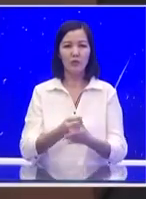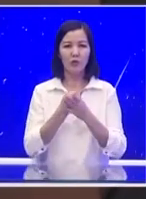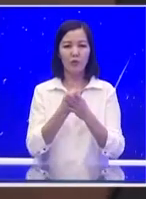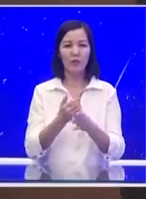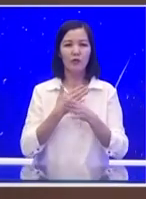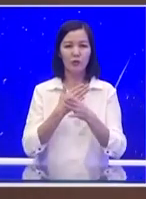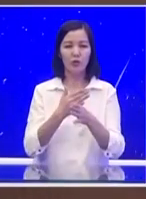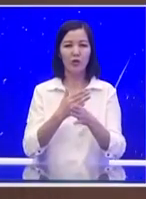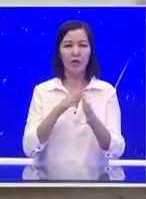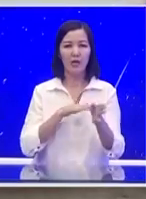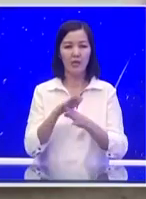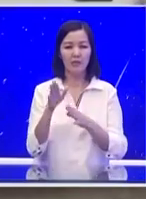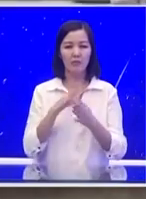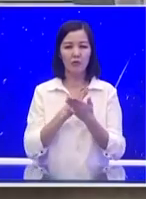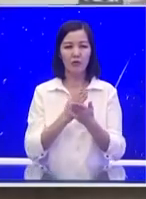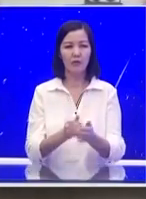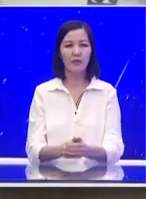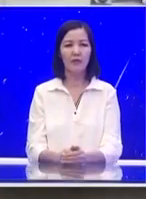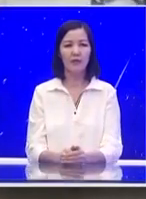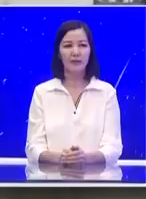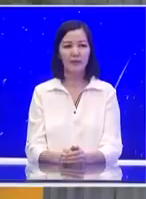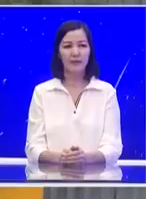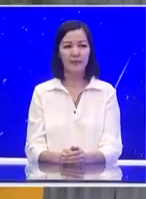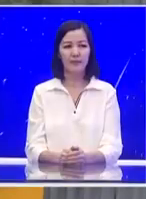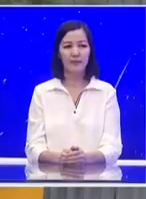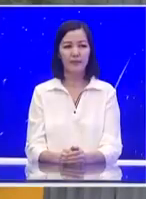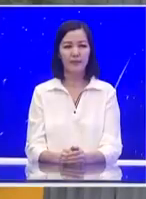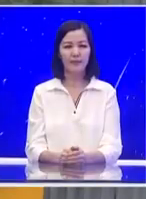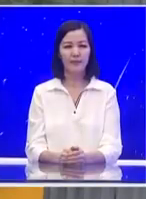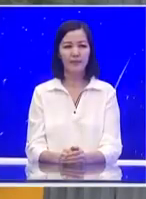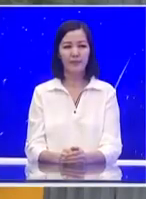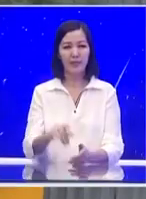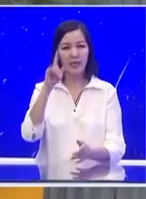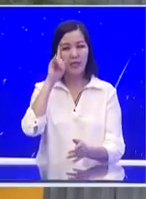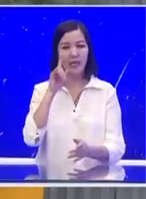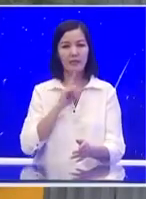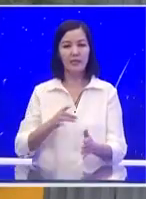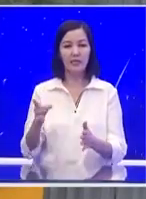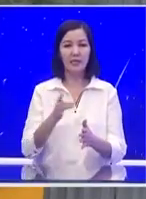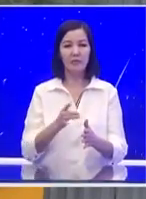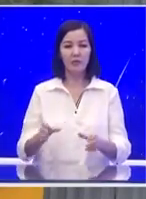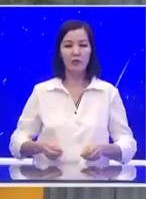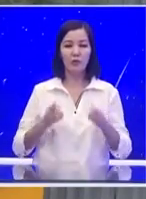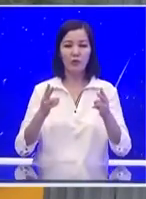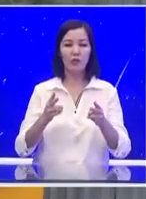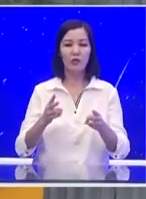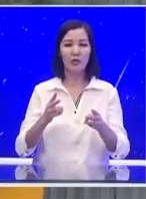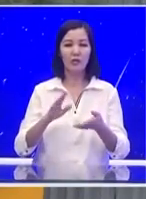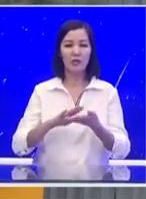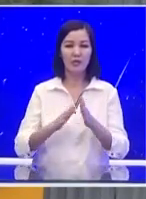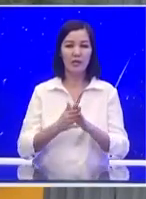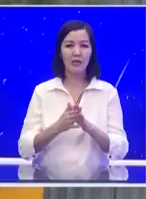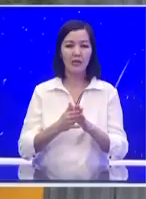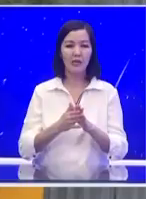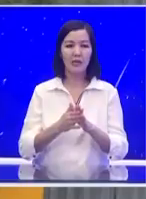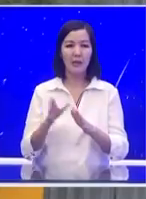қолбасшылығының қолдауымен жүзеге асып отыр. Осы Қазақстан Республикасының төтенше жағдайларды белгіленген бастап,